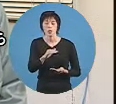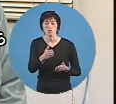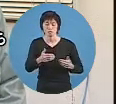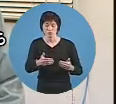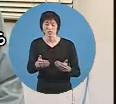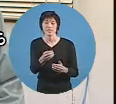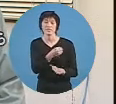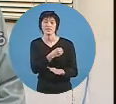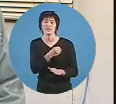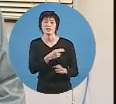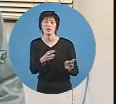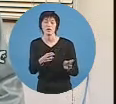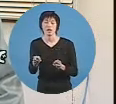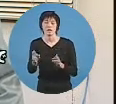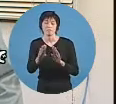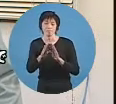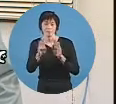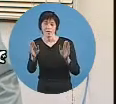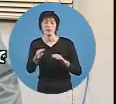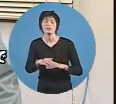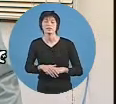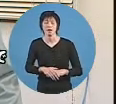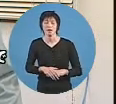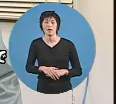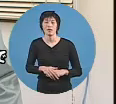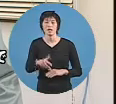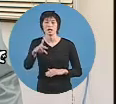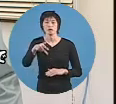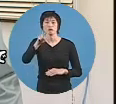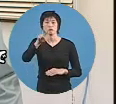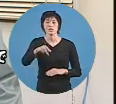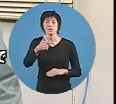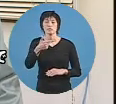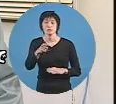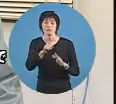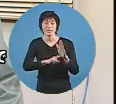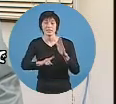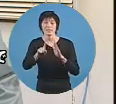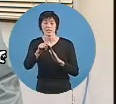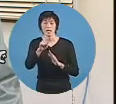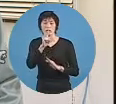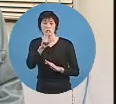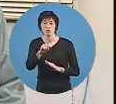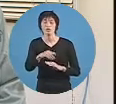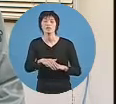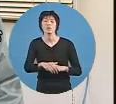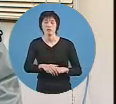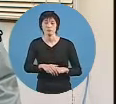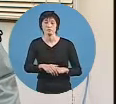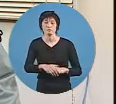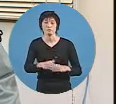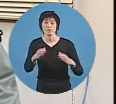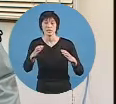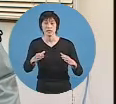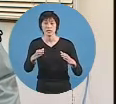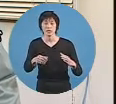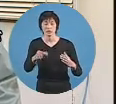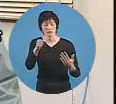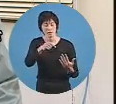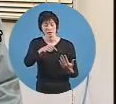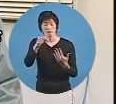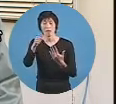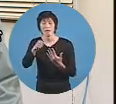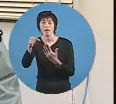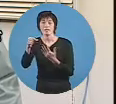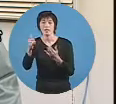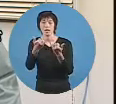度ができました。この制度はいわゆるスリムリーダーさんと地域で呼ばれておるんですけども、地域で選出